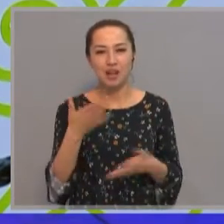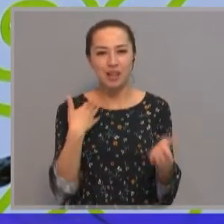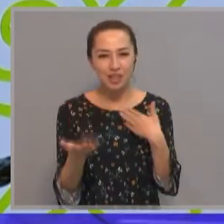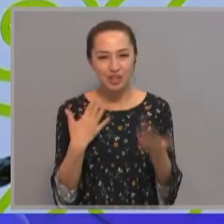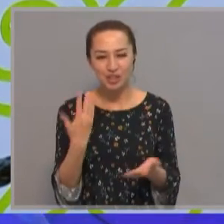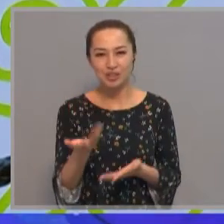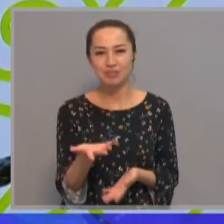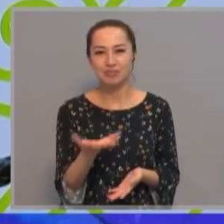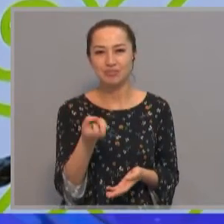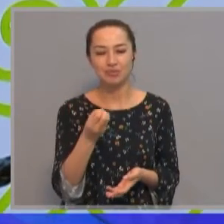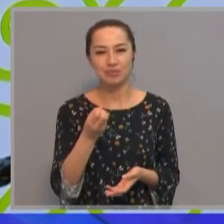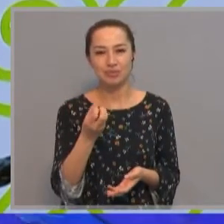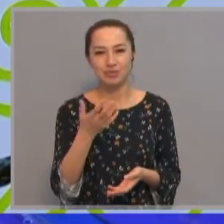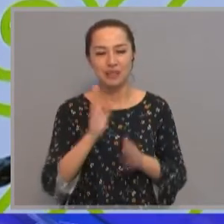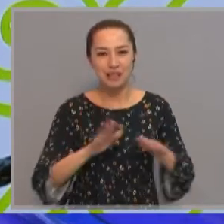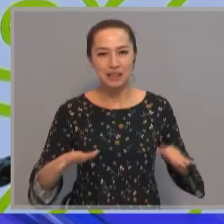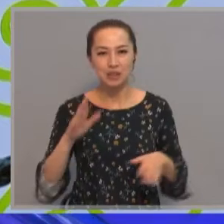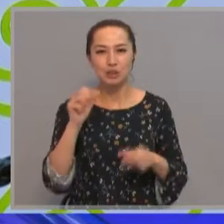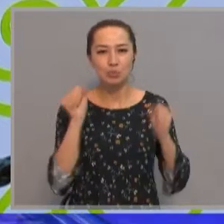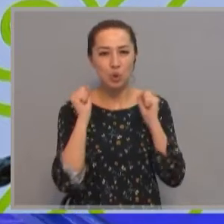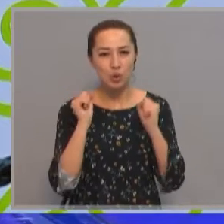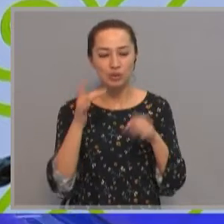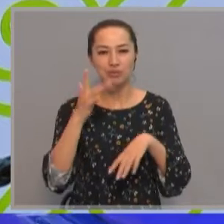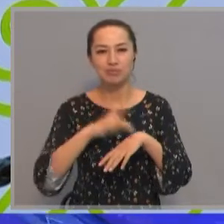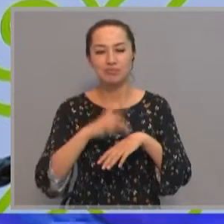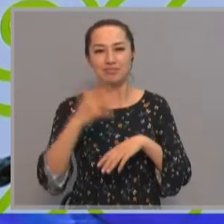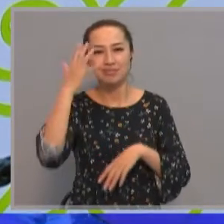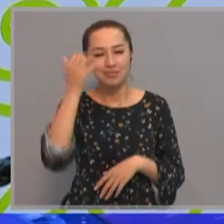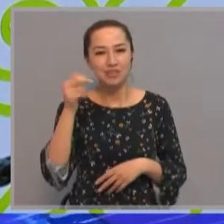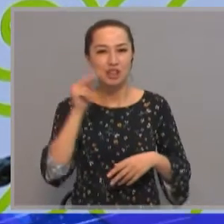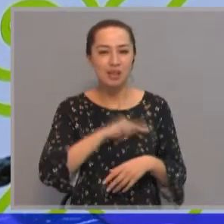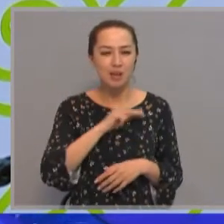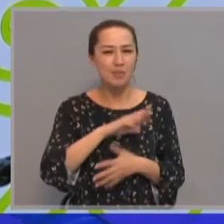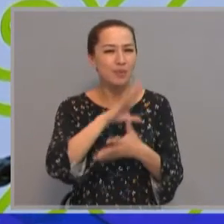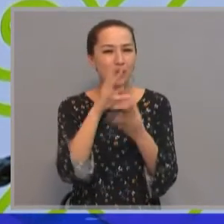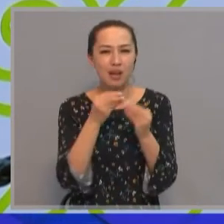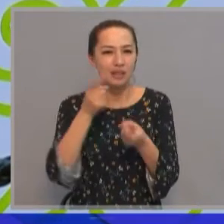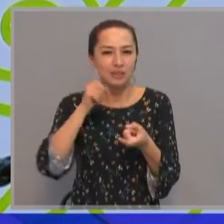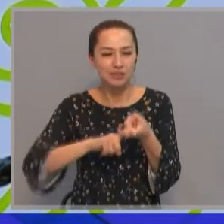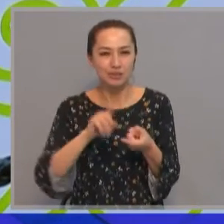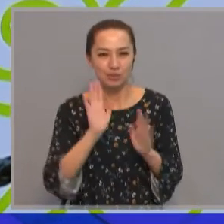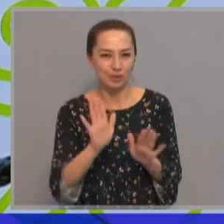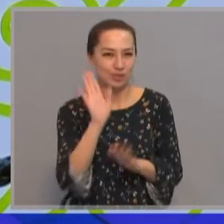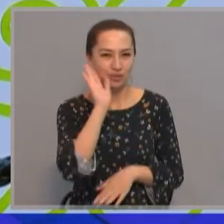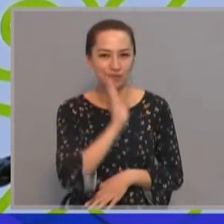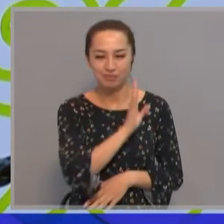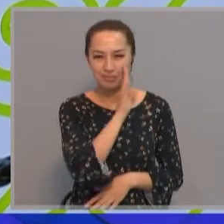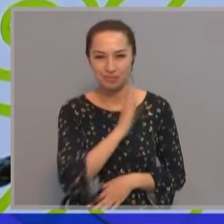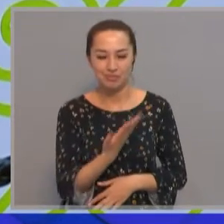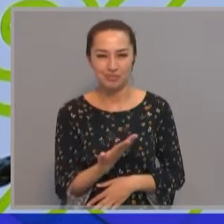қарым-қатынас балдардың жаңағы спортқа баруы, басқа жұмысқа бару, бәрі анаға байланысты. Осы